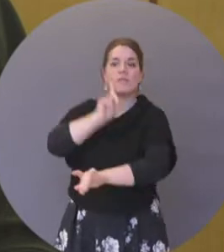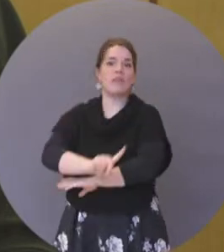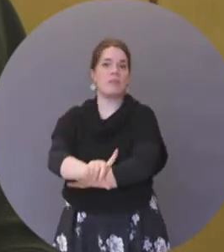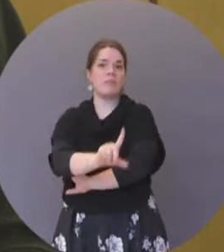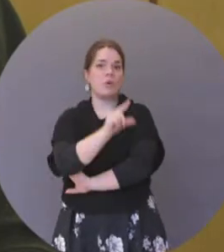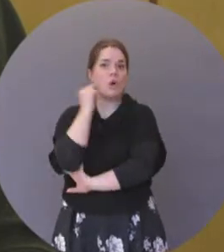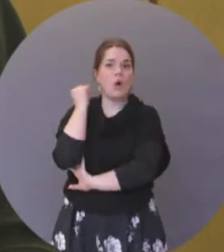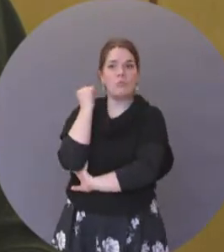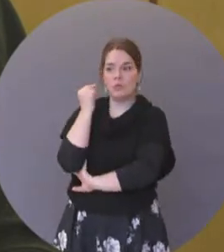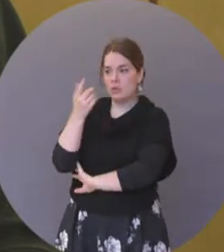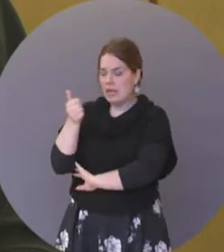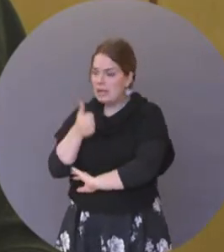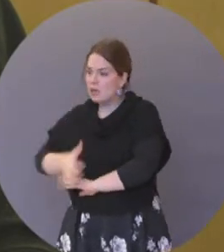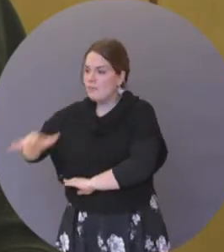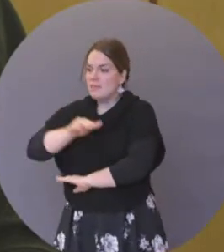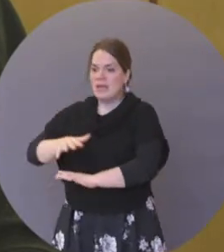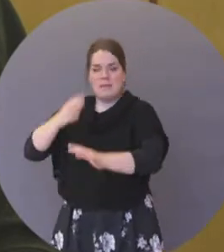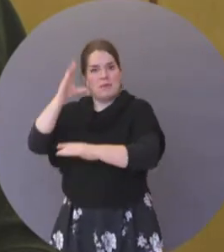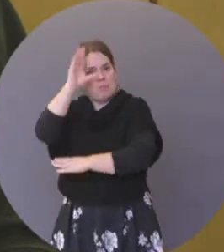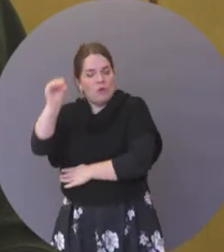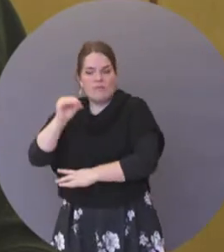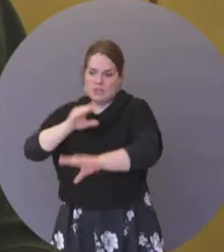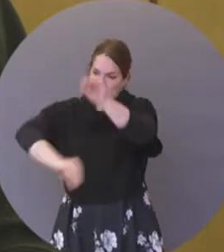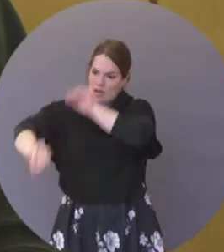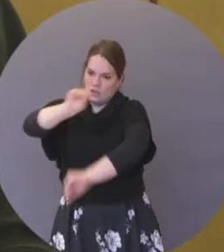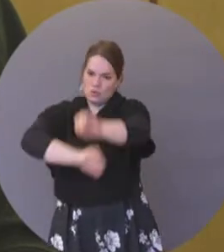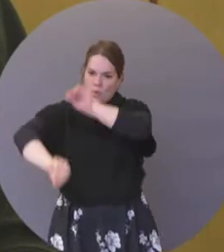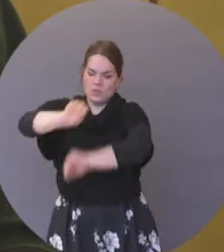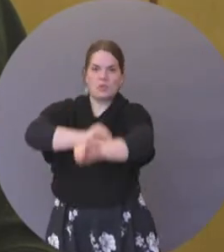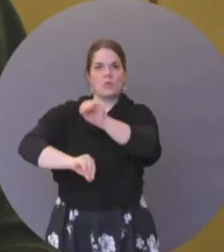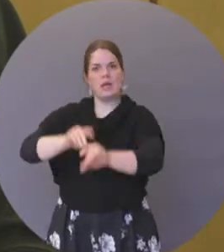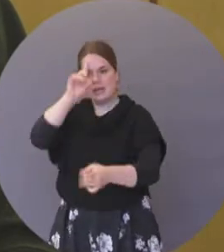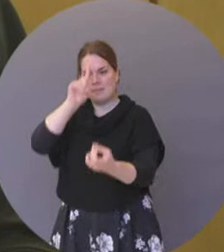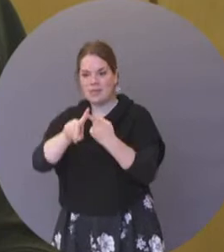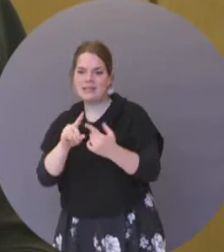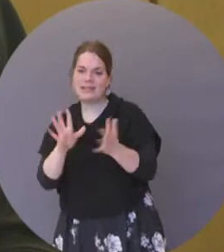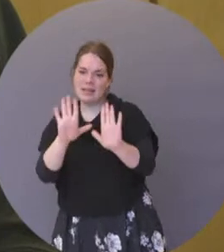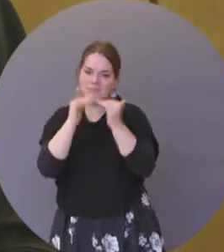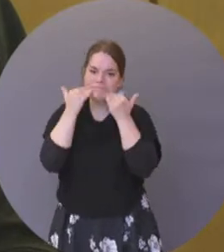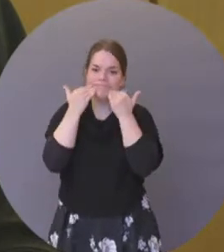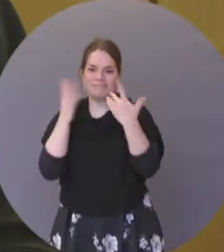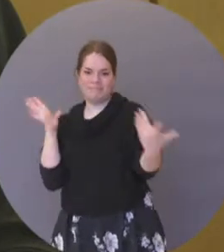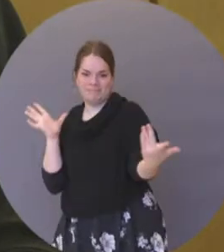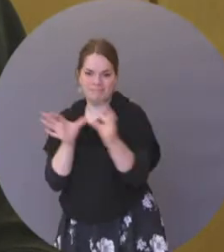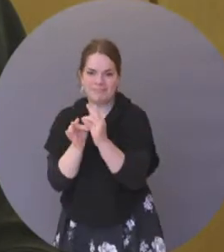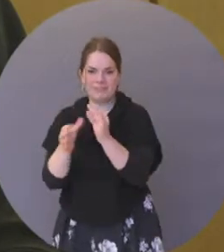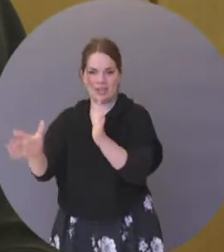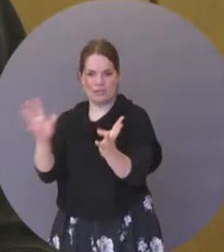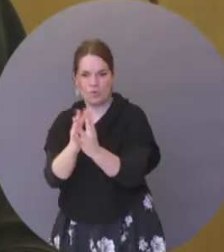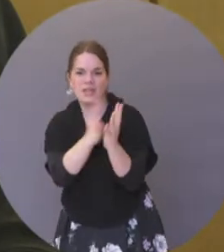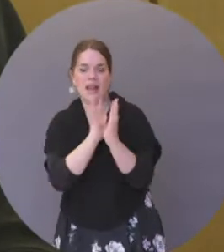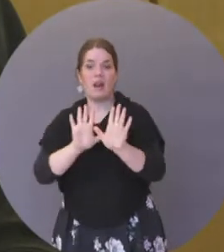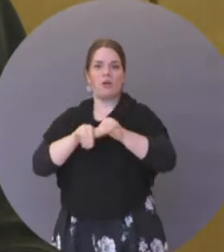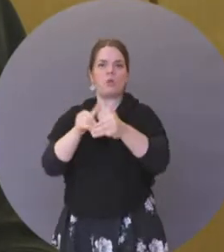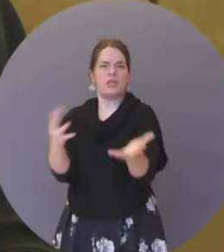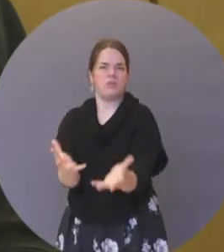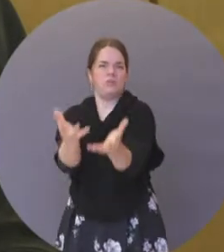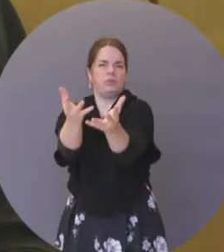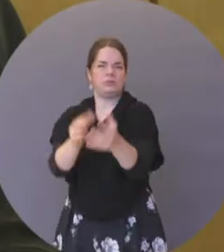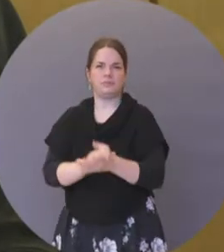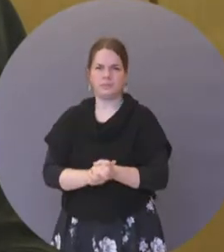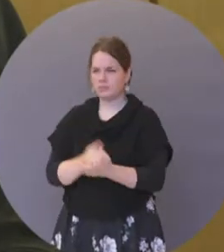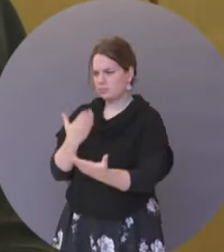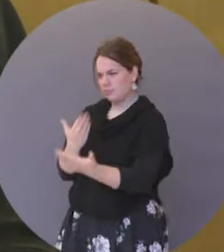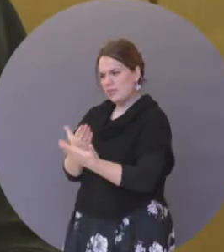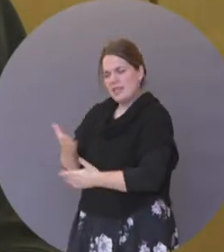qui aident qui veillent aux soins mais aussi au bien-être moral des seniors et au maintien de leurs liens social parce que ce métier